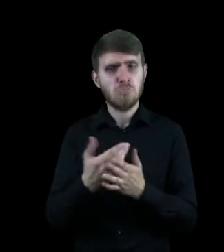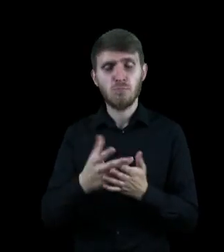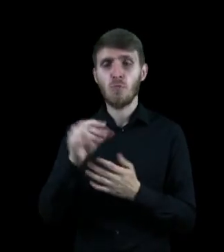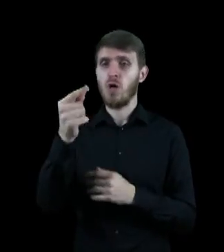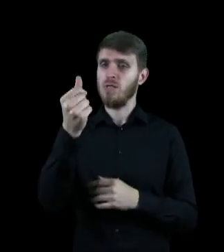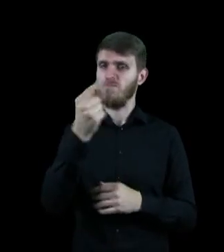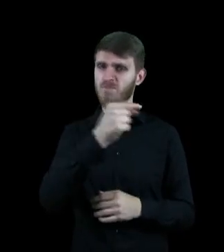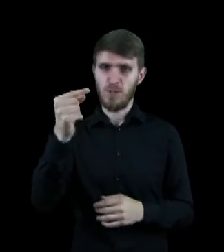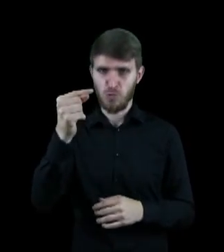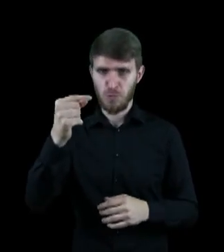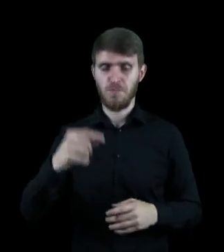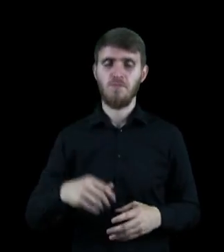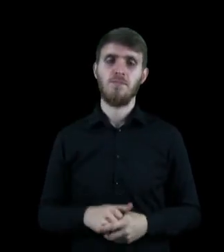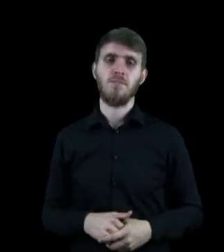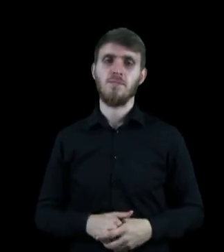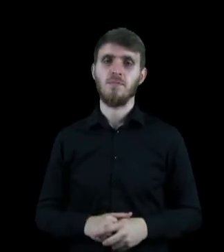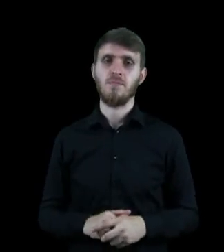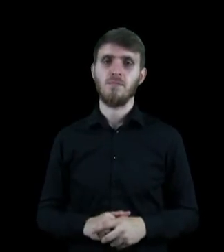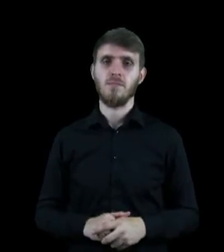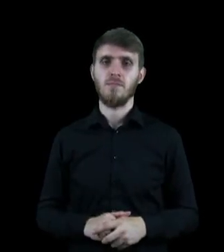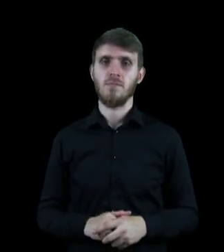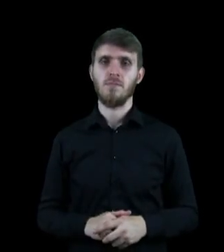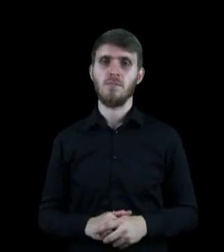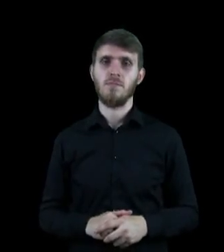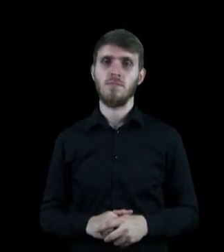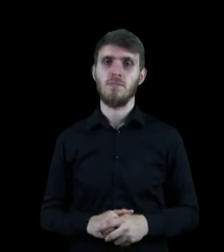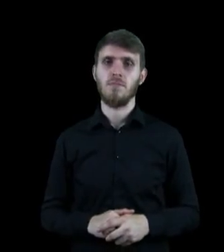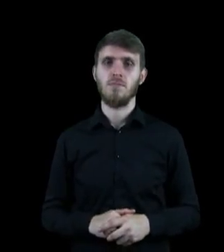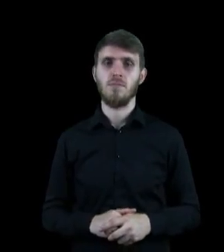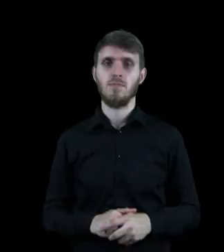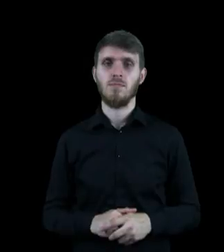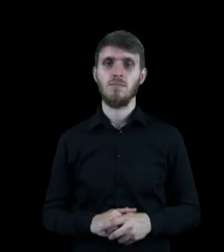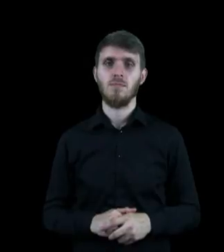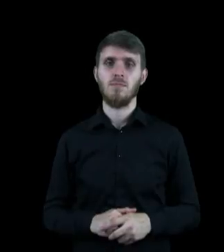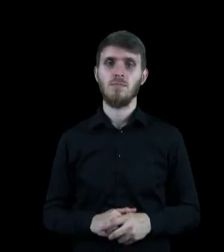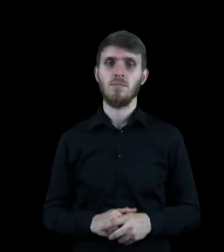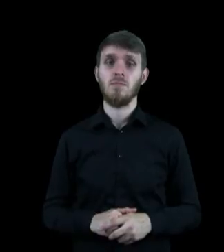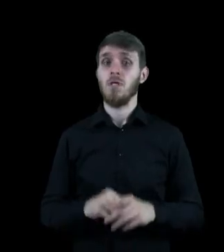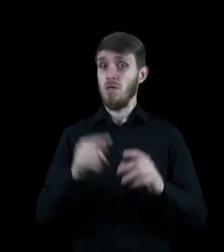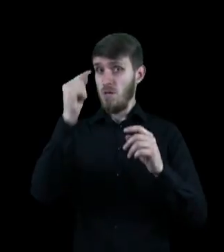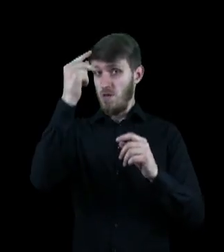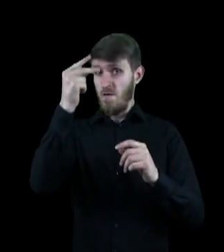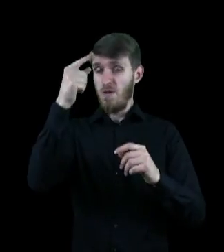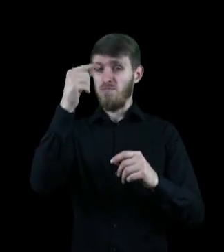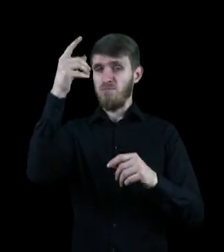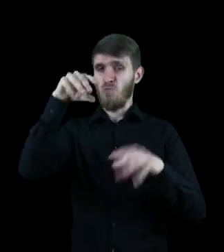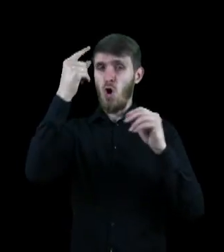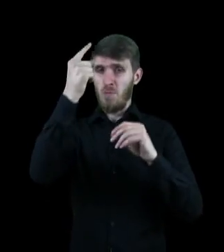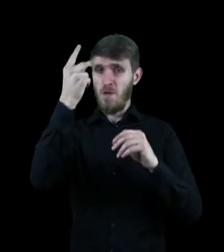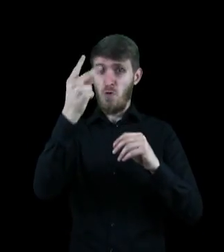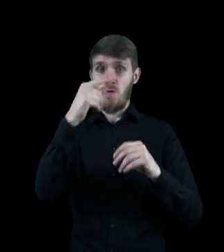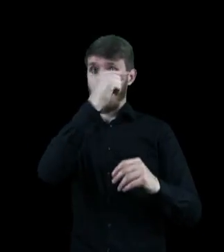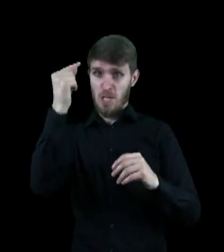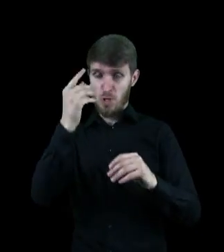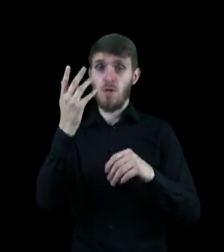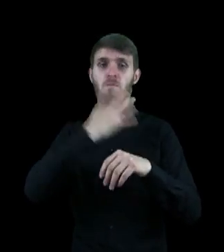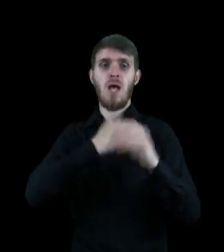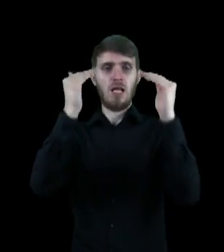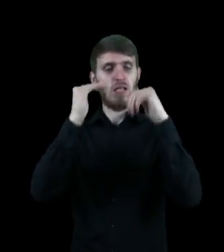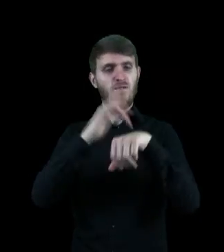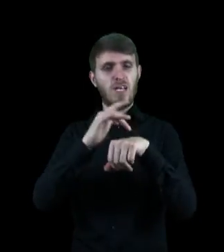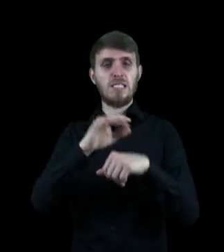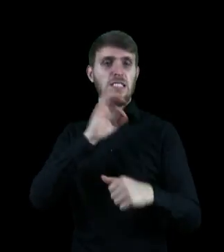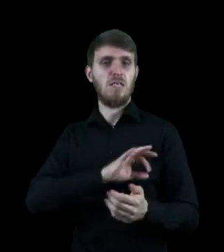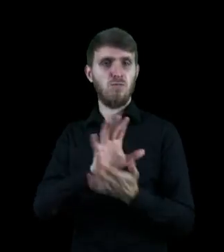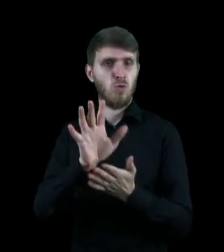dla obu sklepów, a ponieważ jest to wartość ujemna, jest zaznaczona na czerwone. Jeżeli odejmiemy od przychodu